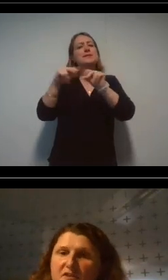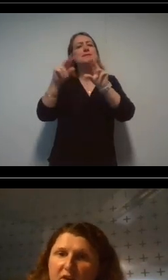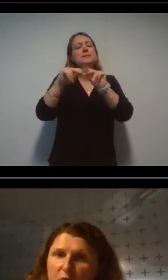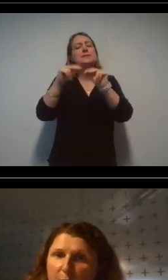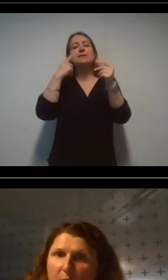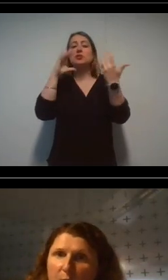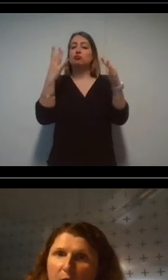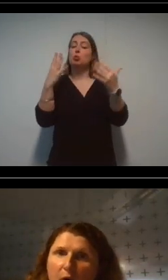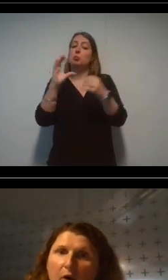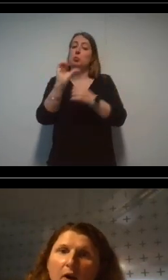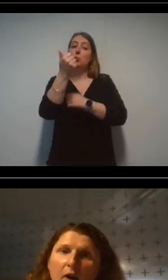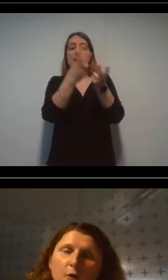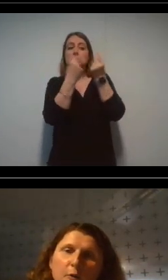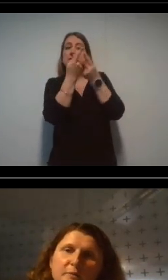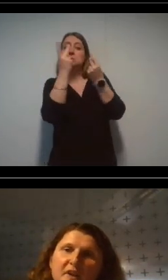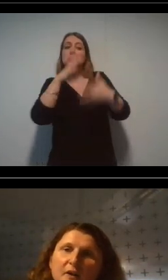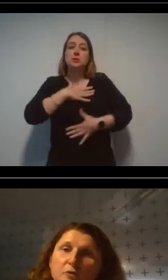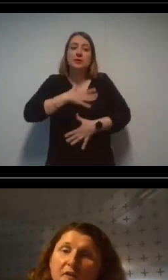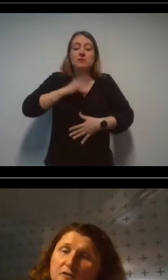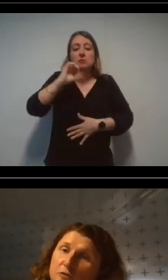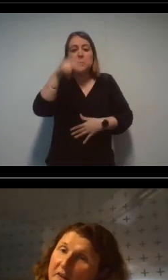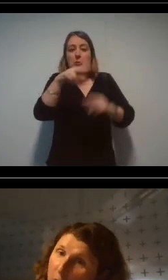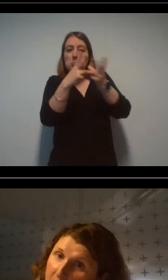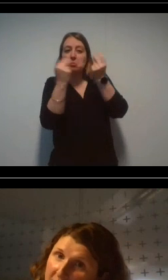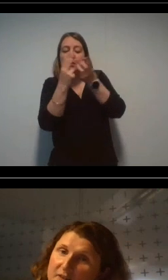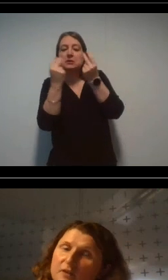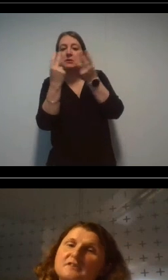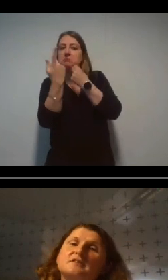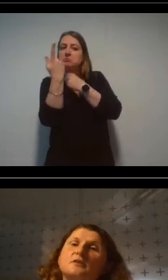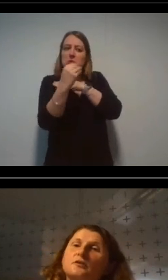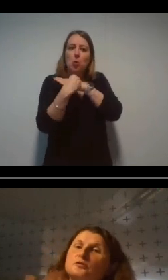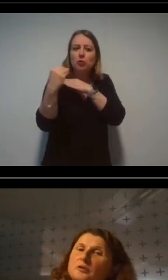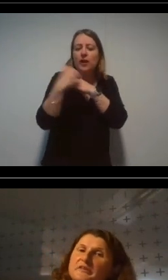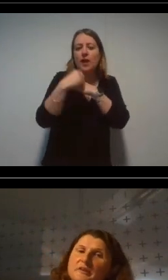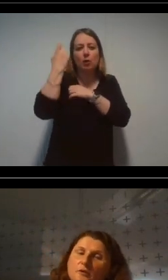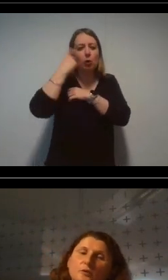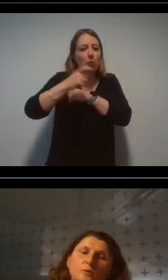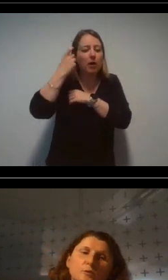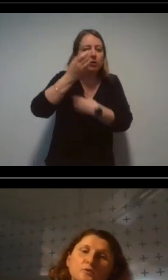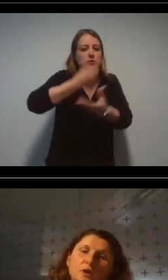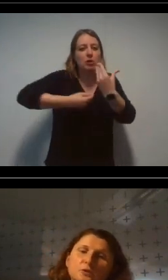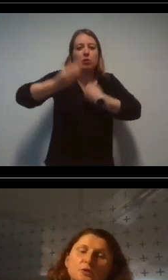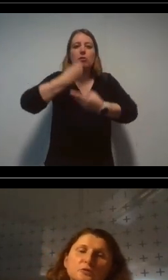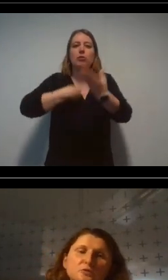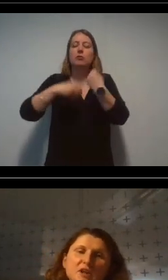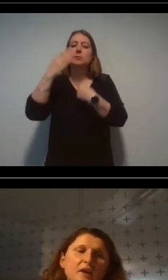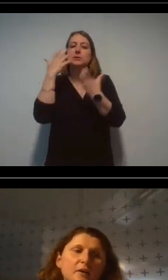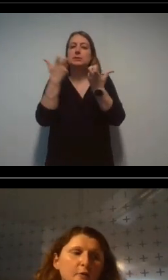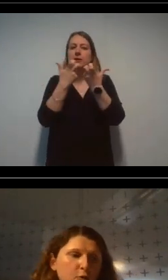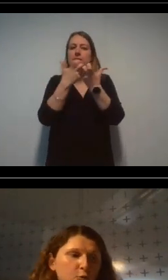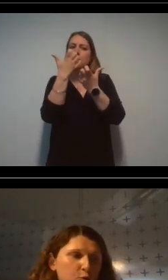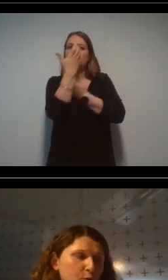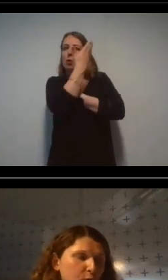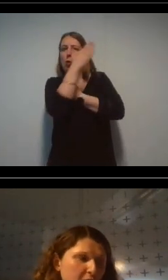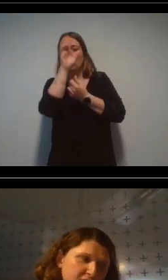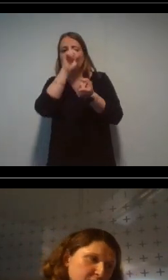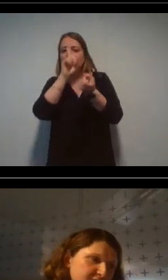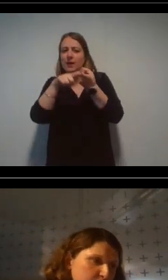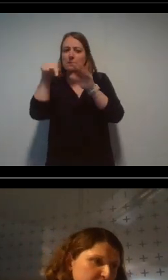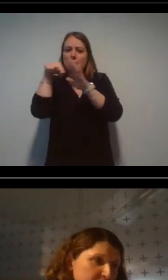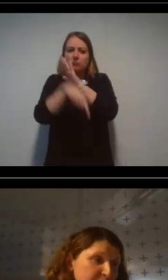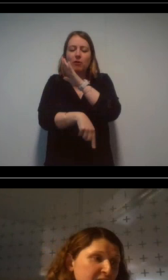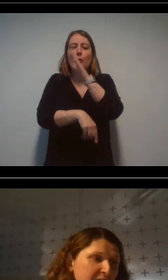votre satisfaction par rapport au webinaire, de nous faire surtout des remarques, savoir si vous souhaitez qu'on voit d'autres sujets ou